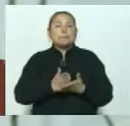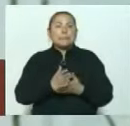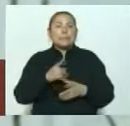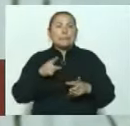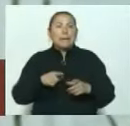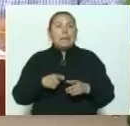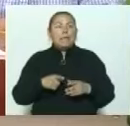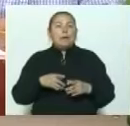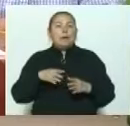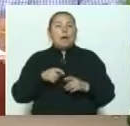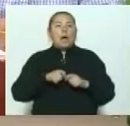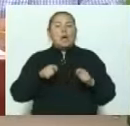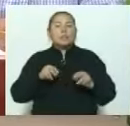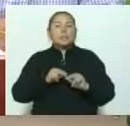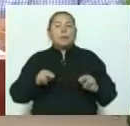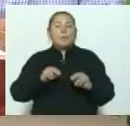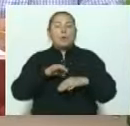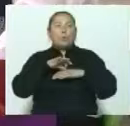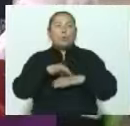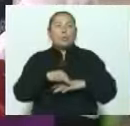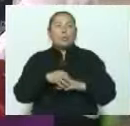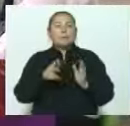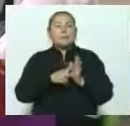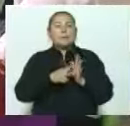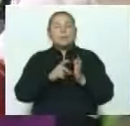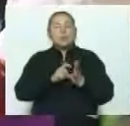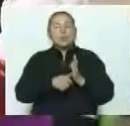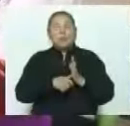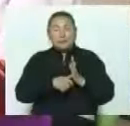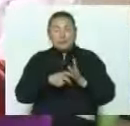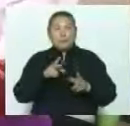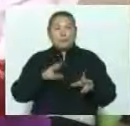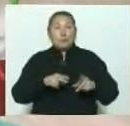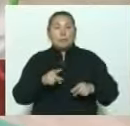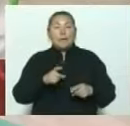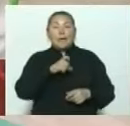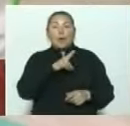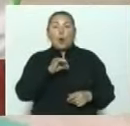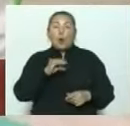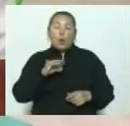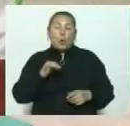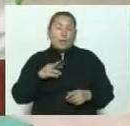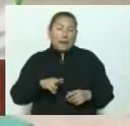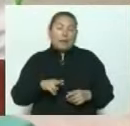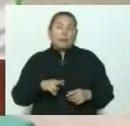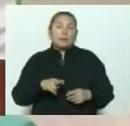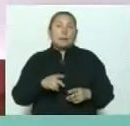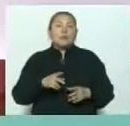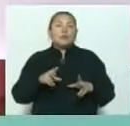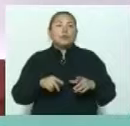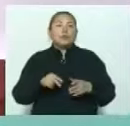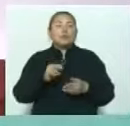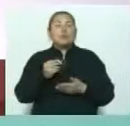ортаға әсері атты ашық сабақ өтті. 8-ші сынып оқушылары атсалысқан дәріс сағатында экология тақырыбы бойынша ғылыми жұмыстарын